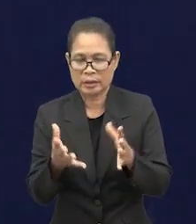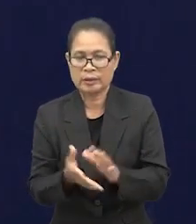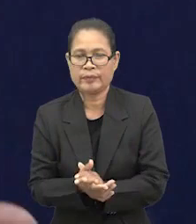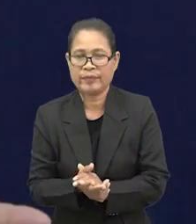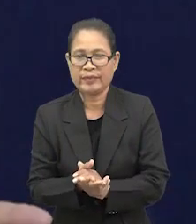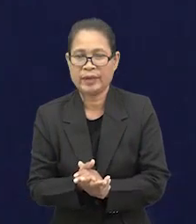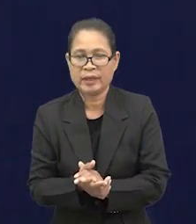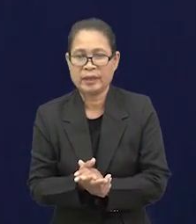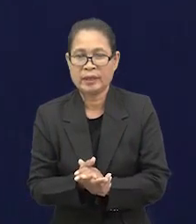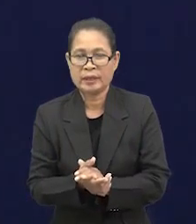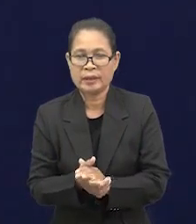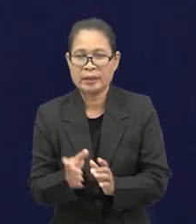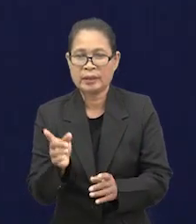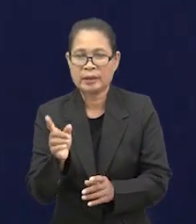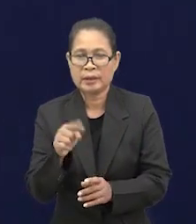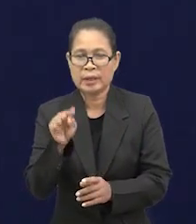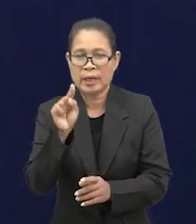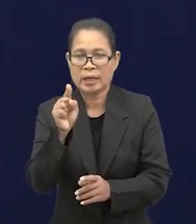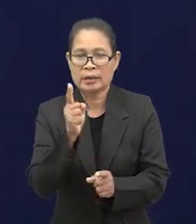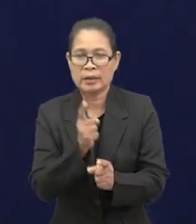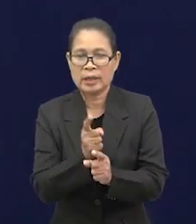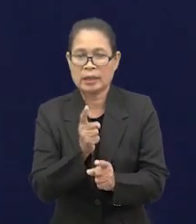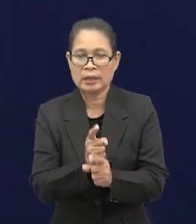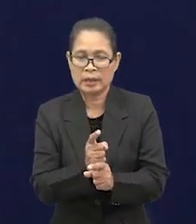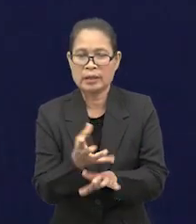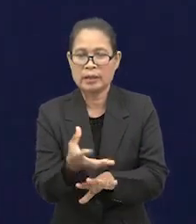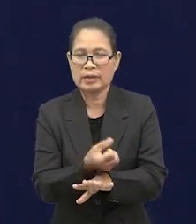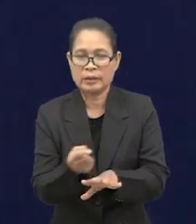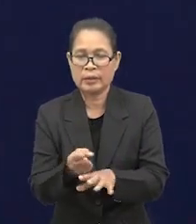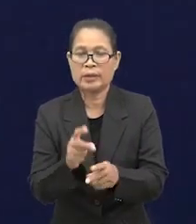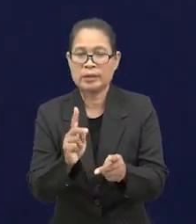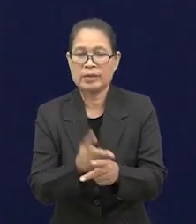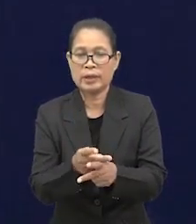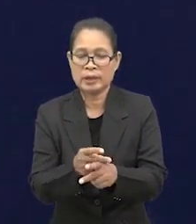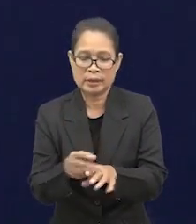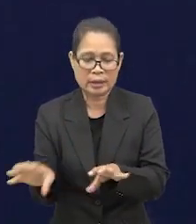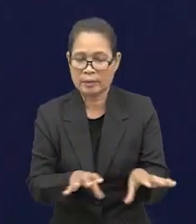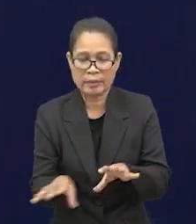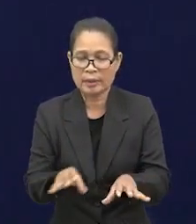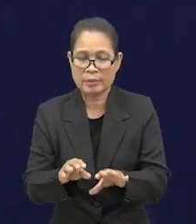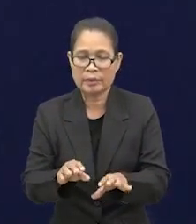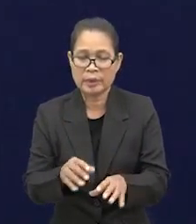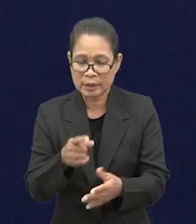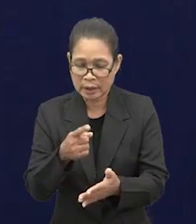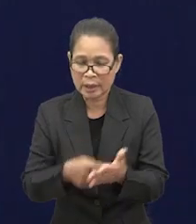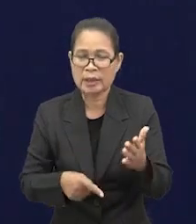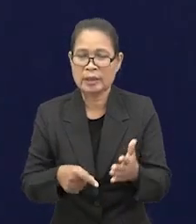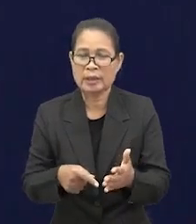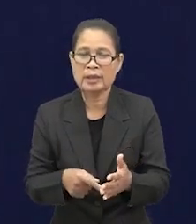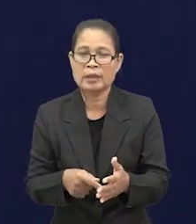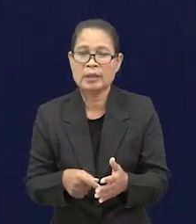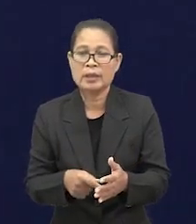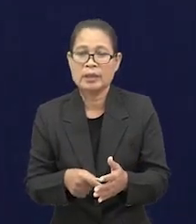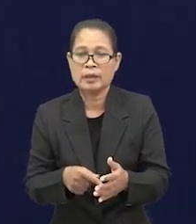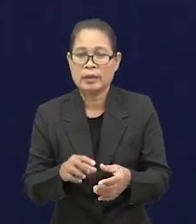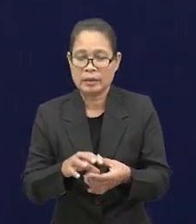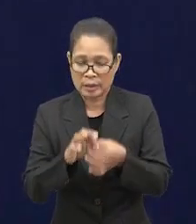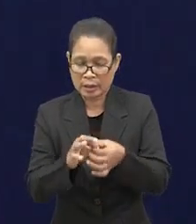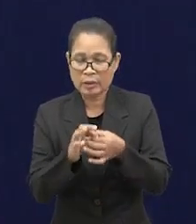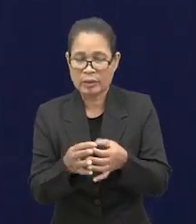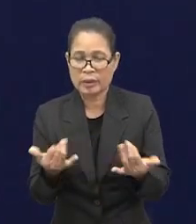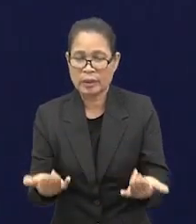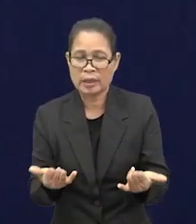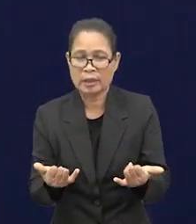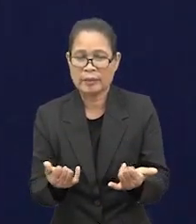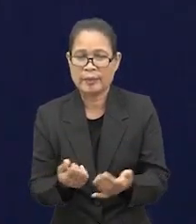riêng tràn bạn để mặt tràn chúng ta còn cua dục tụ ong ấy dự sự cảm hiệp ấy mọc bằng cả để tiện tương chủ